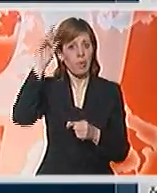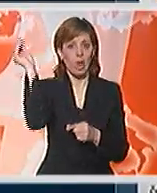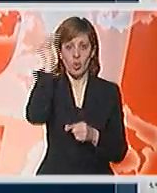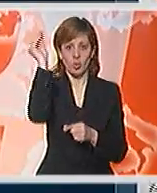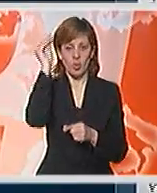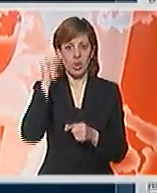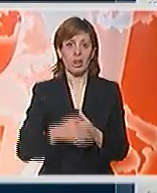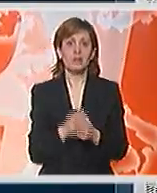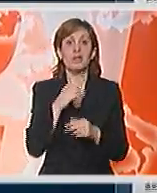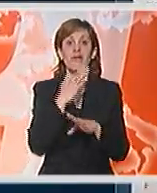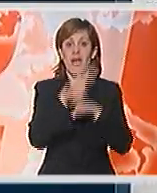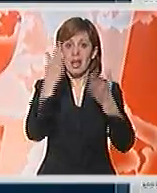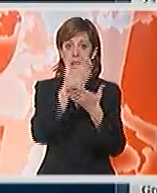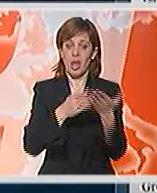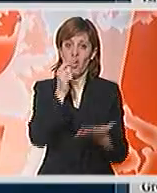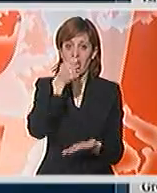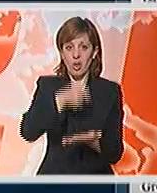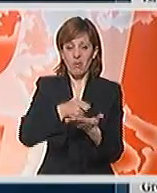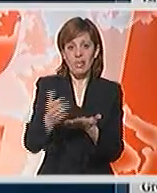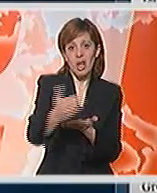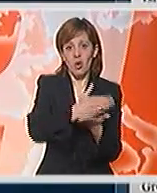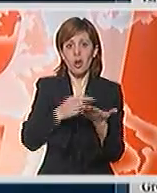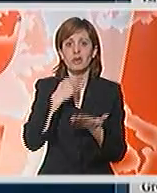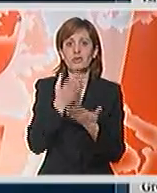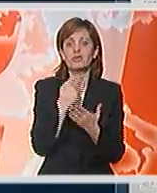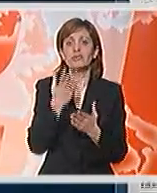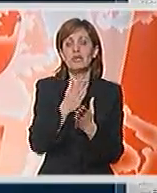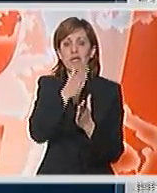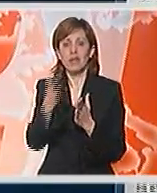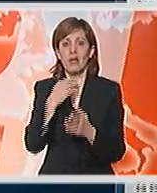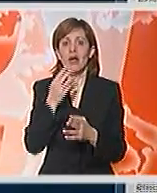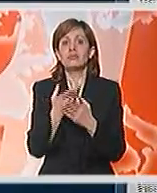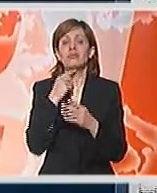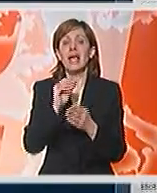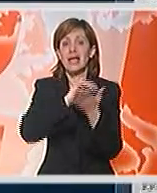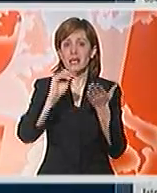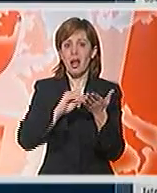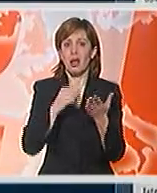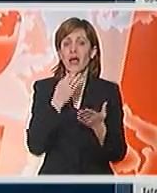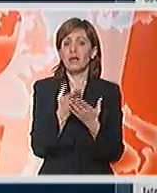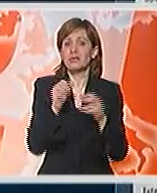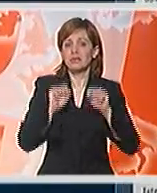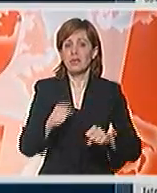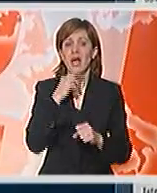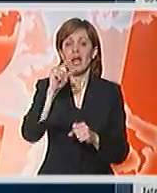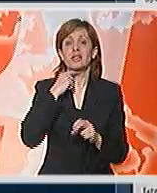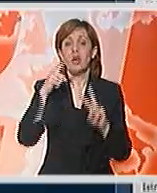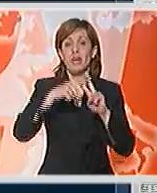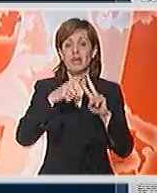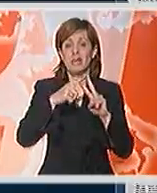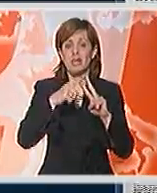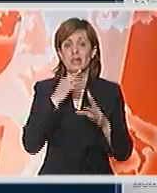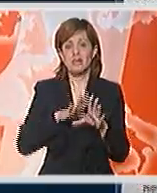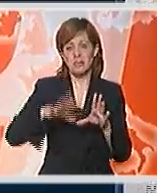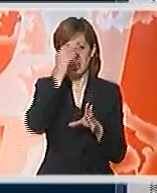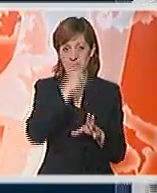kulture. Veliki deo ovog novca je korišćen za paradržavni organ, Kancelariju za baštinu Raško-Prizrenske eparhije.